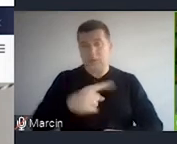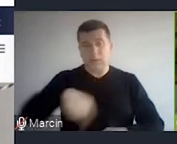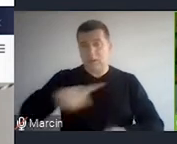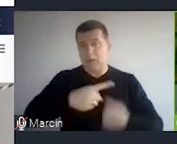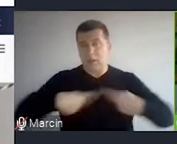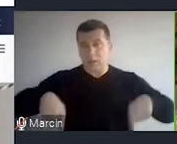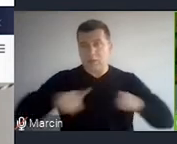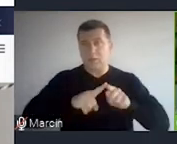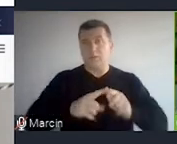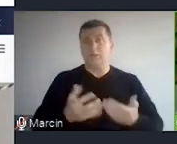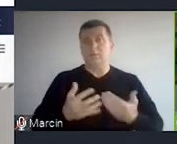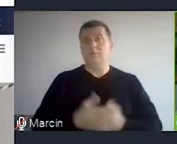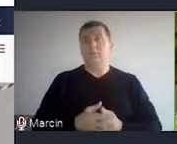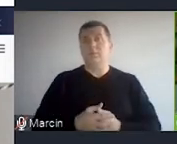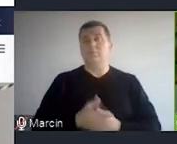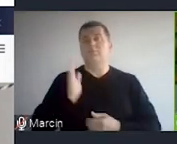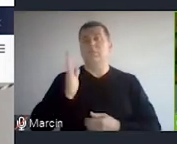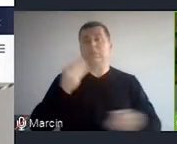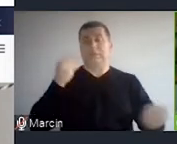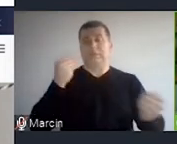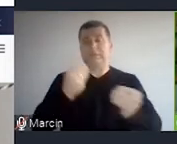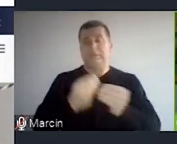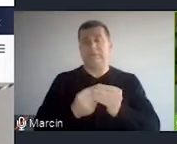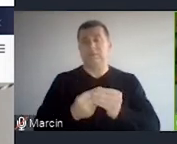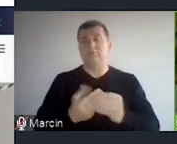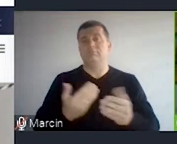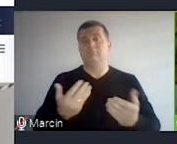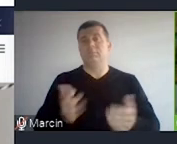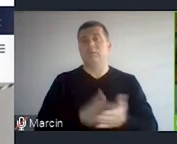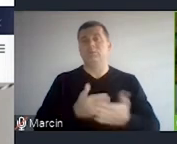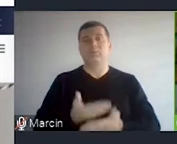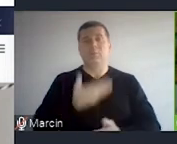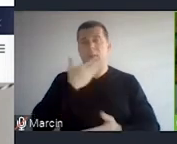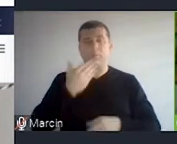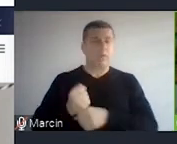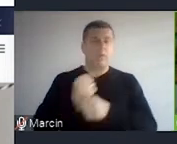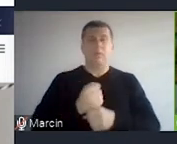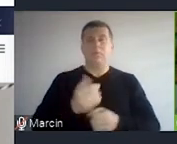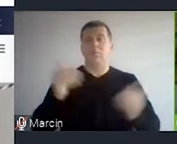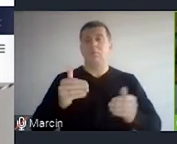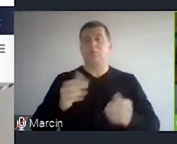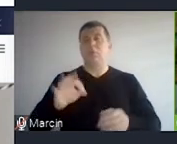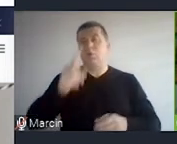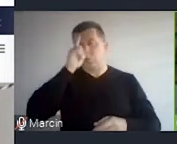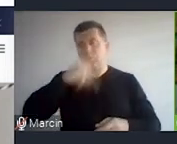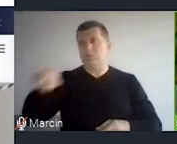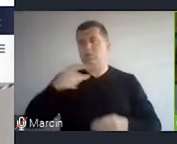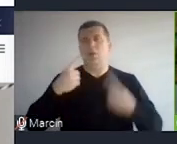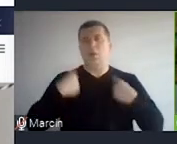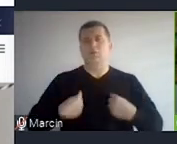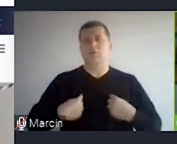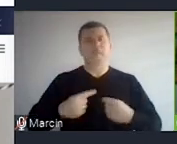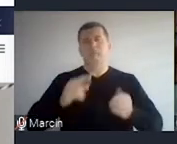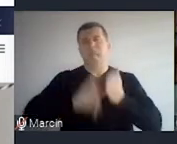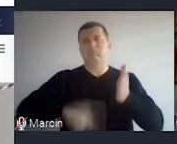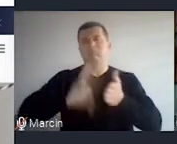zrealizować i przyjdzie moment, w którym powiedzmy już nie będzie szansy, bo na przykład uczestnicy nam się